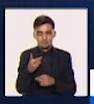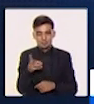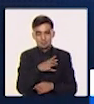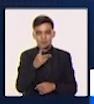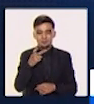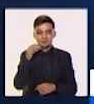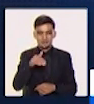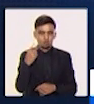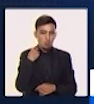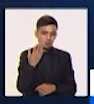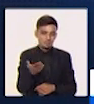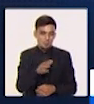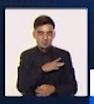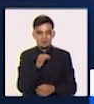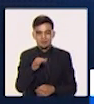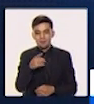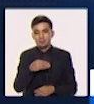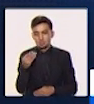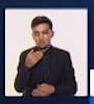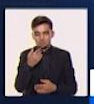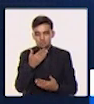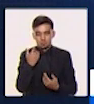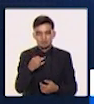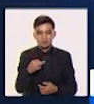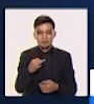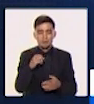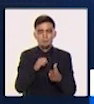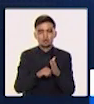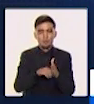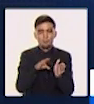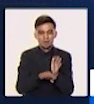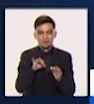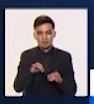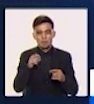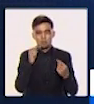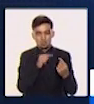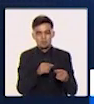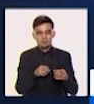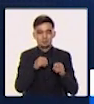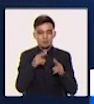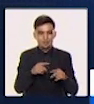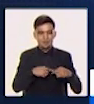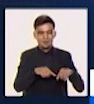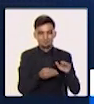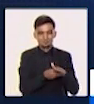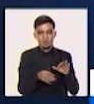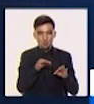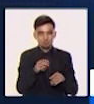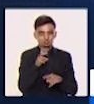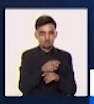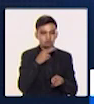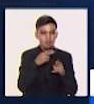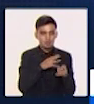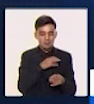теңге сұраған. Ал борышын қайтарғаннан кейін белгісіз себептермен сыбайлас жемқорлыққа қарсы агенттікке барып шағымданыпты. Сотқа